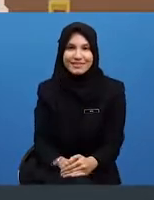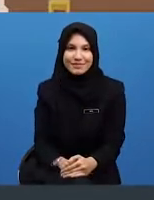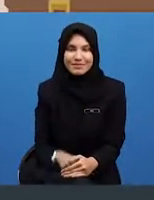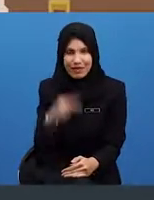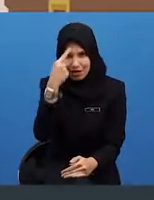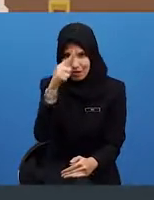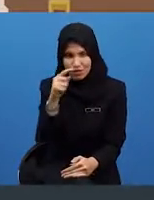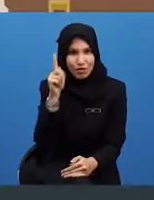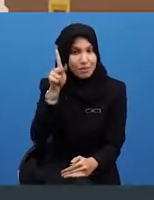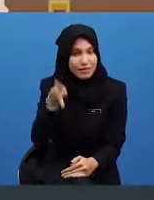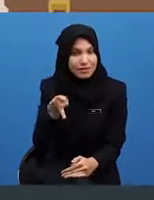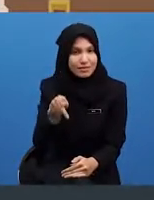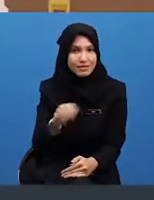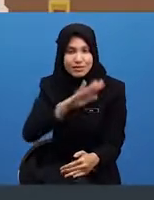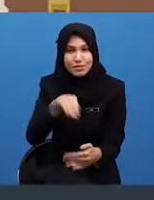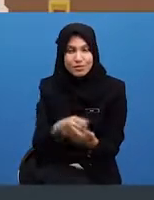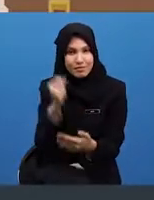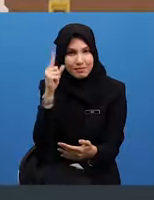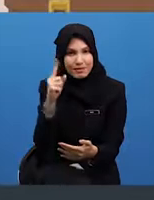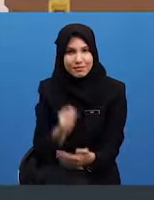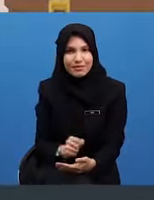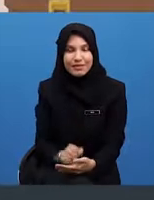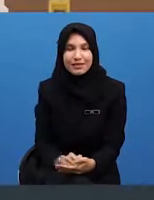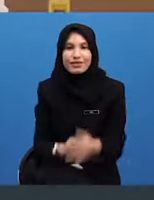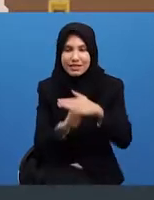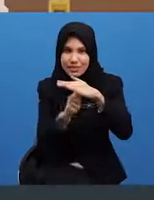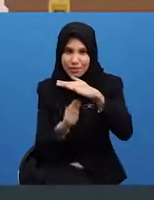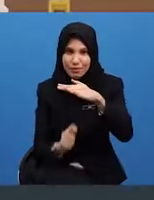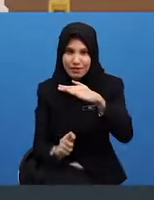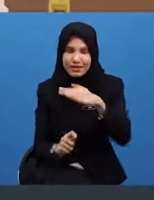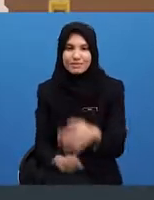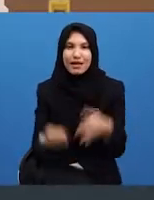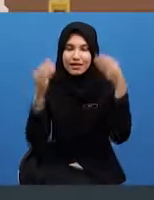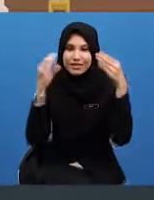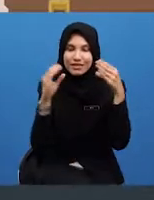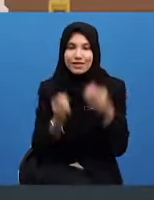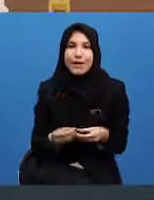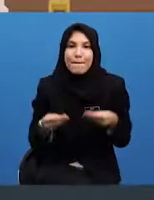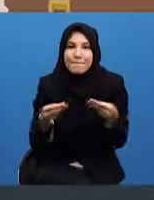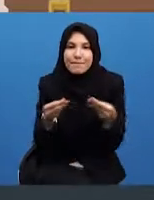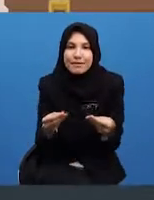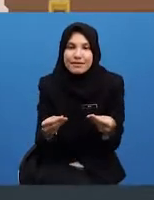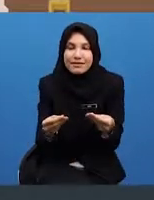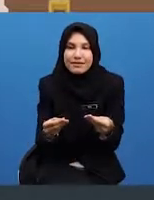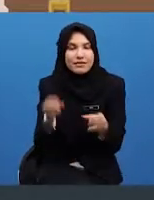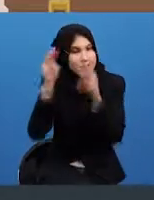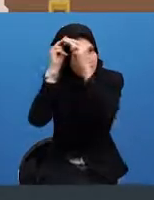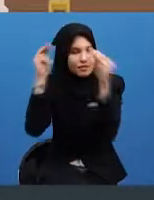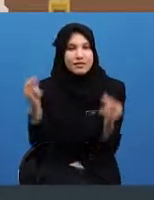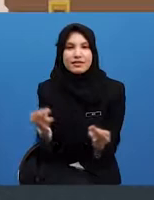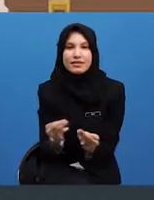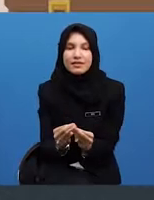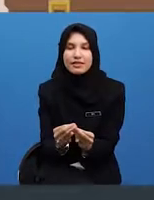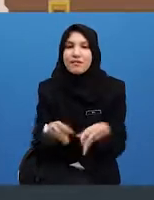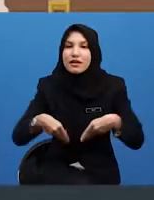Untuk memastikan anda semua memahami konsep ketumpatan, cikgu nak memberi sedikit info bagaimana